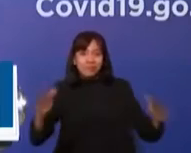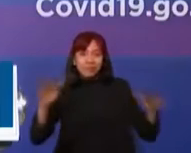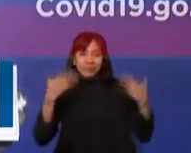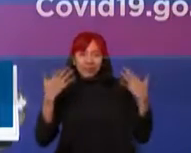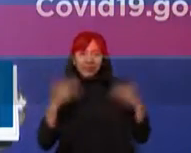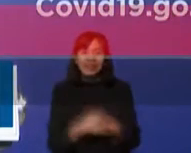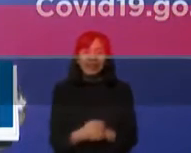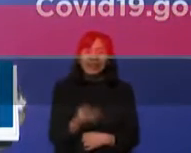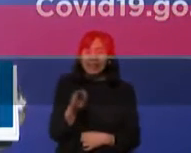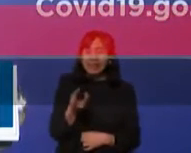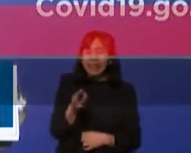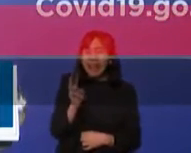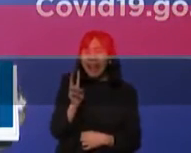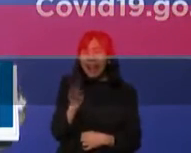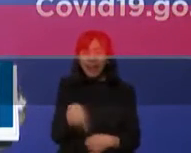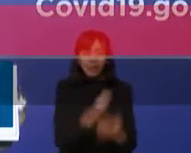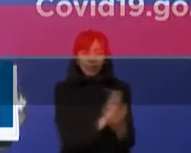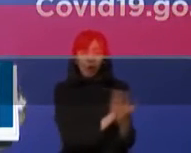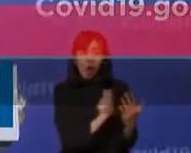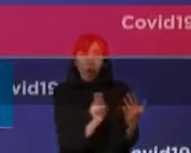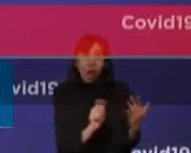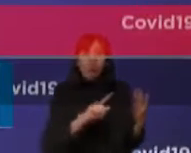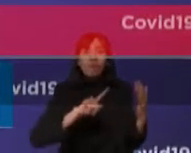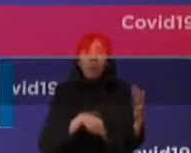Sebentar lagi sekolah akan dibuka.